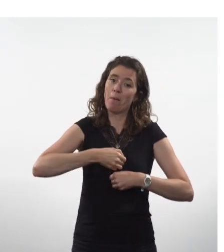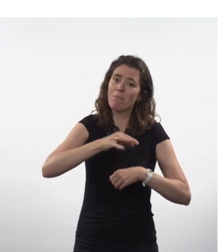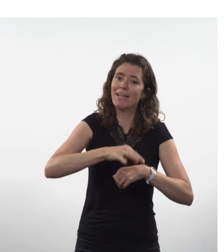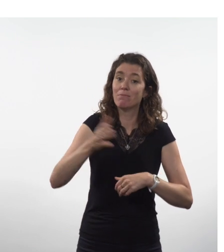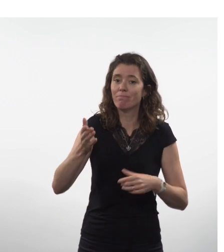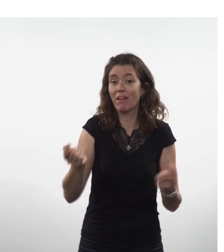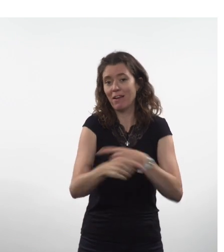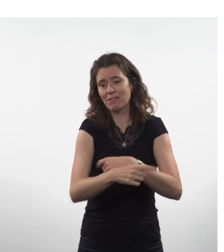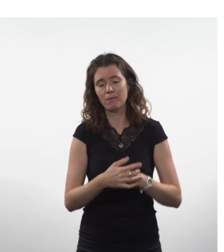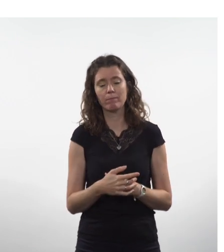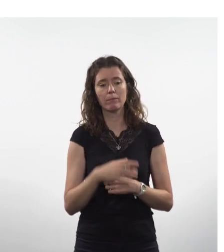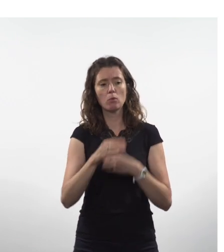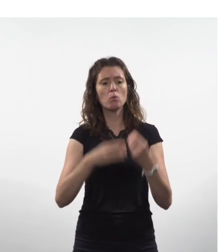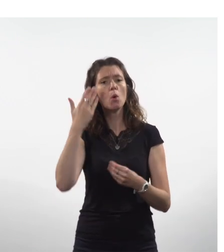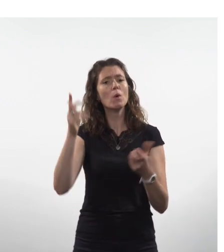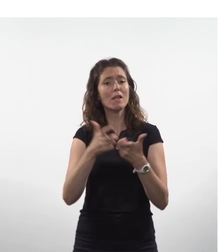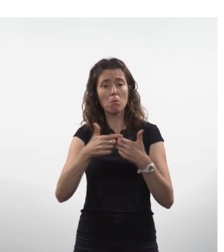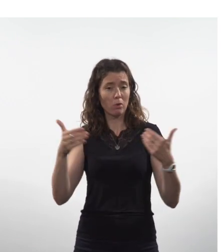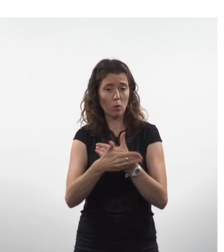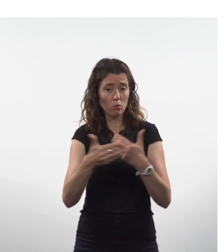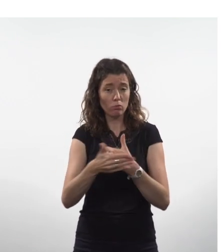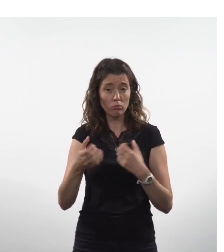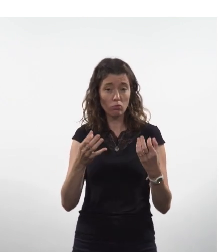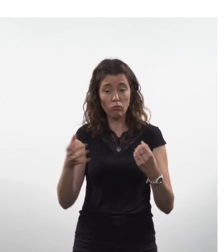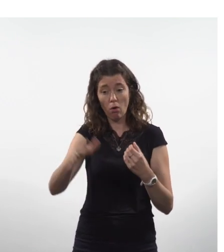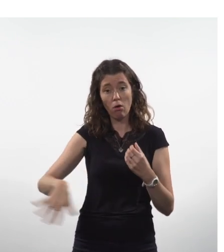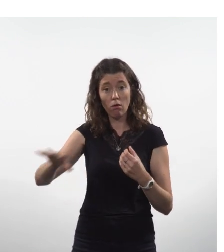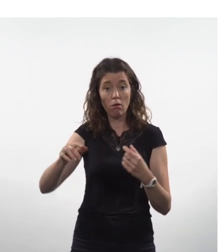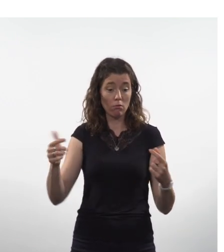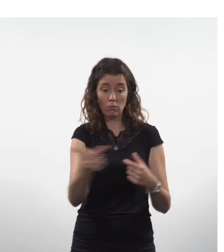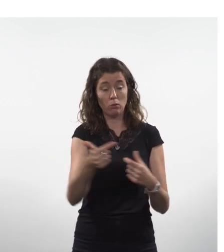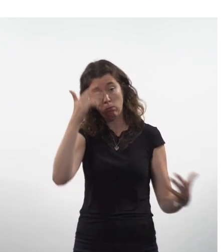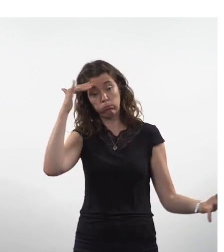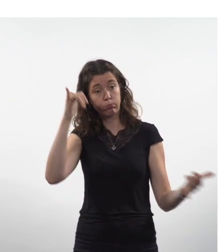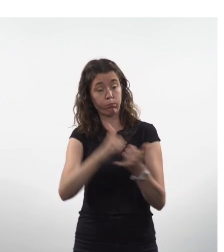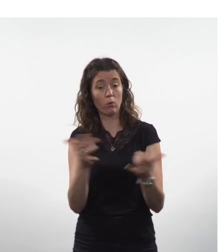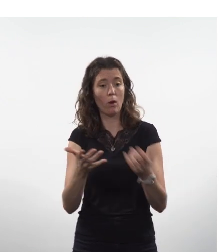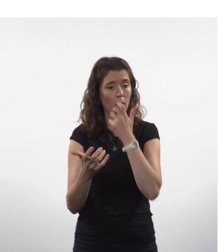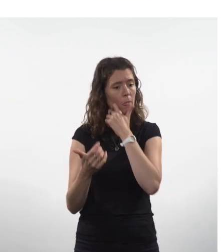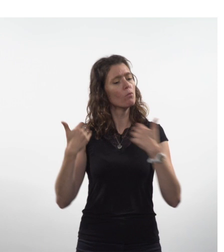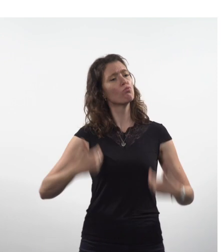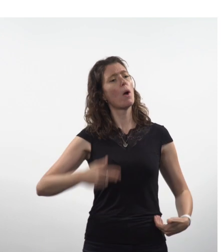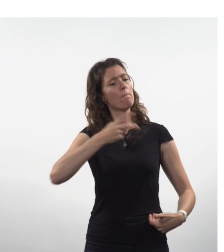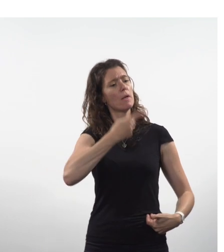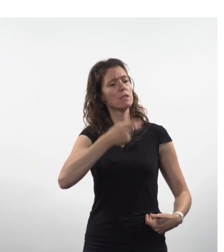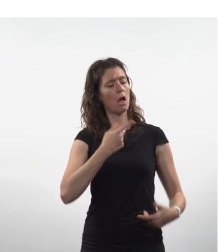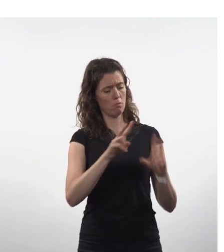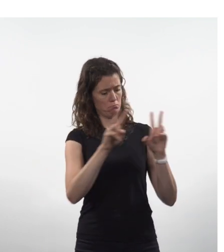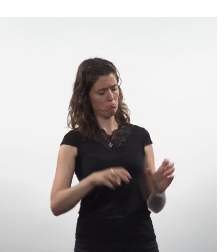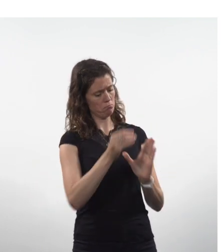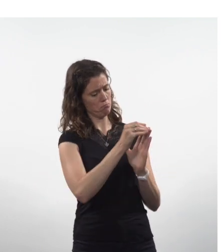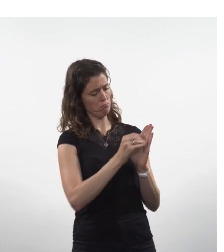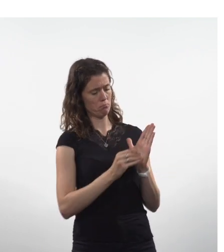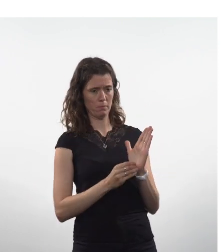un exemple de malentendu qui passe totalement inaperçu pour l'émetteur et le récepteur, c'est je suis médecin, je fais une prescription